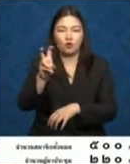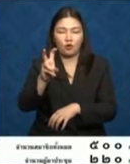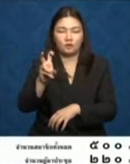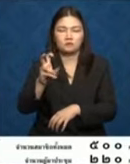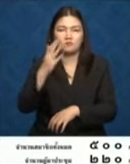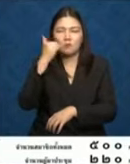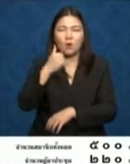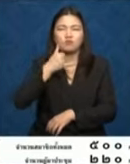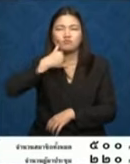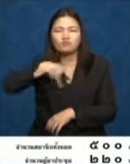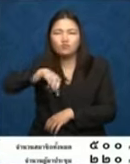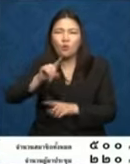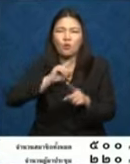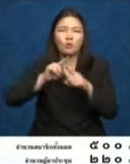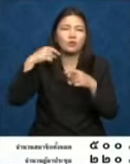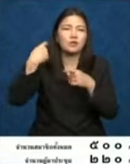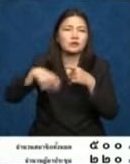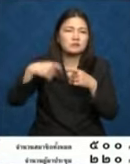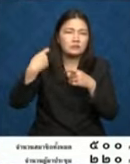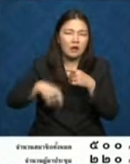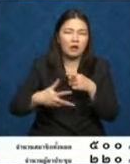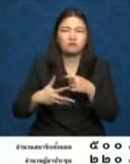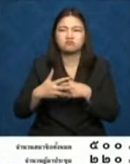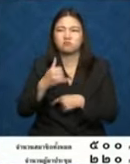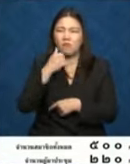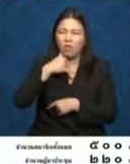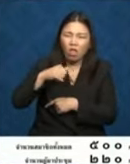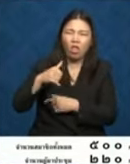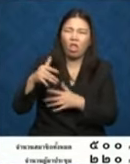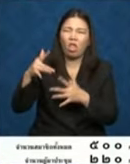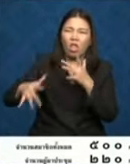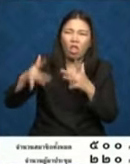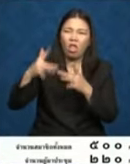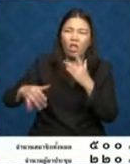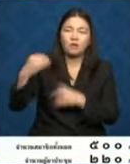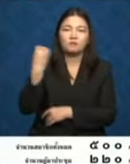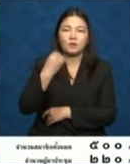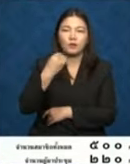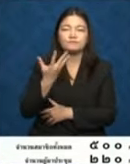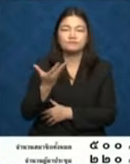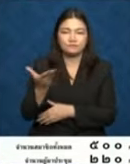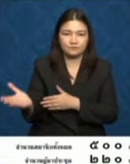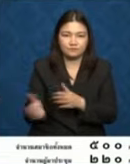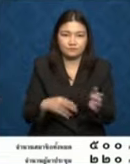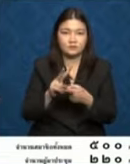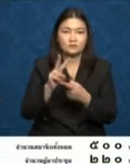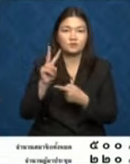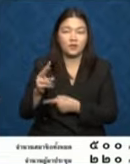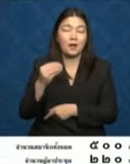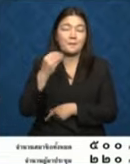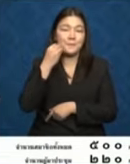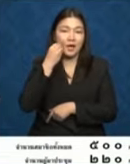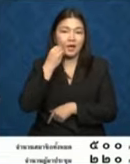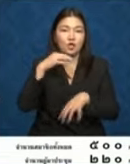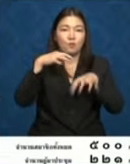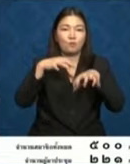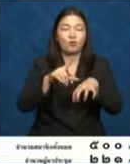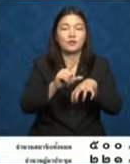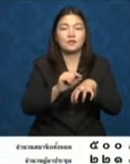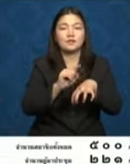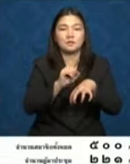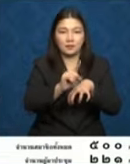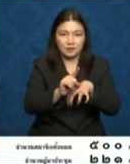ตลอดจนการติดต่อภายนอกภายในนั้นไม่สามารถดำเนินการได้นะครับเรียกอีกบ้านหนึ่งคือบ้านห้วยไร่แฮหมู่21ตำบล